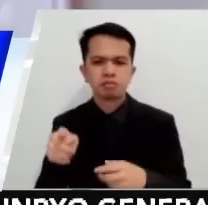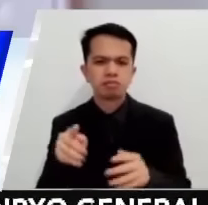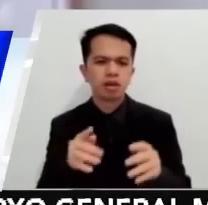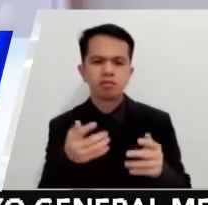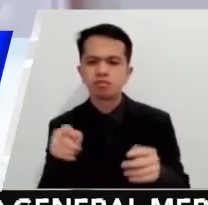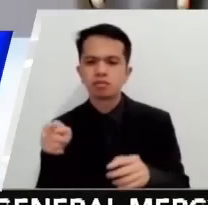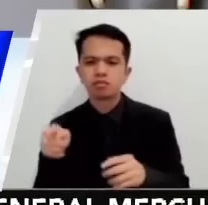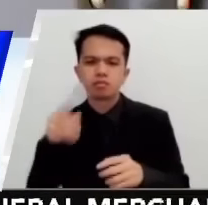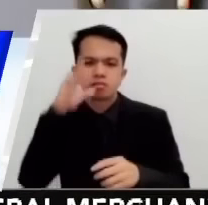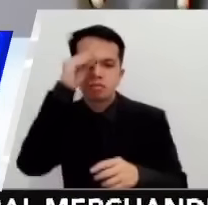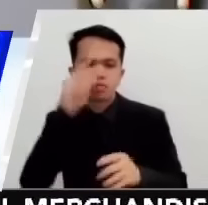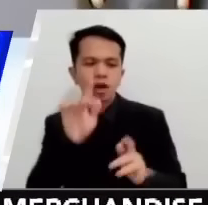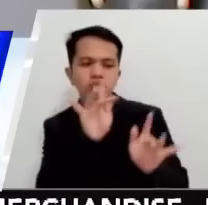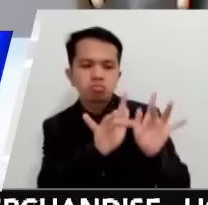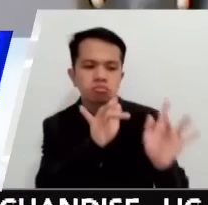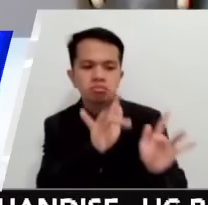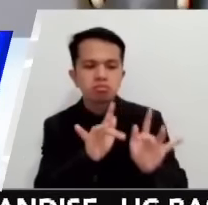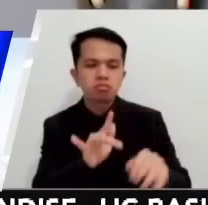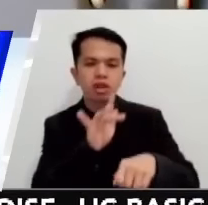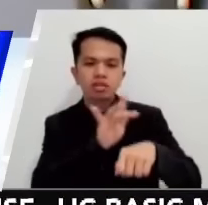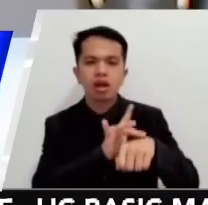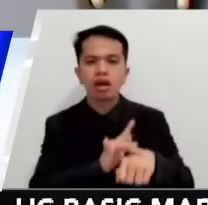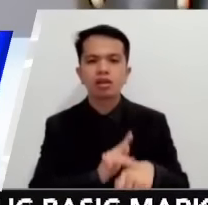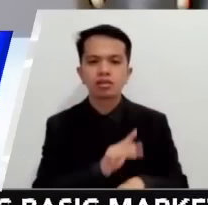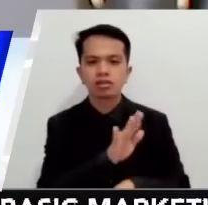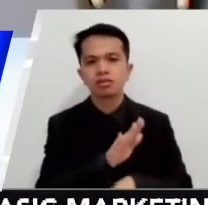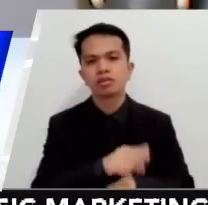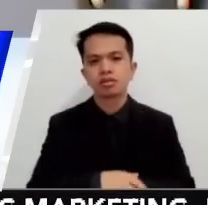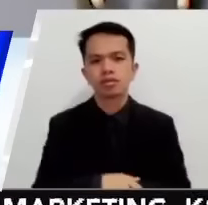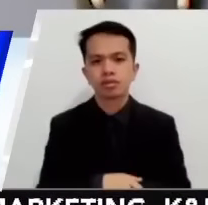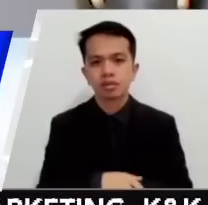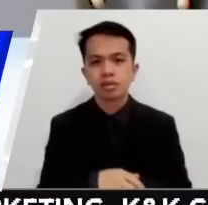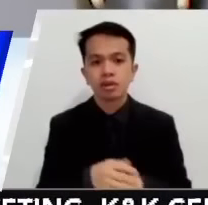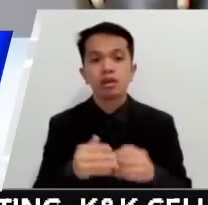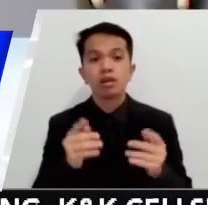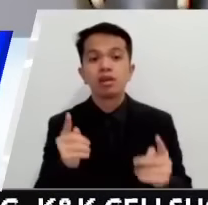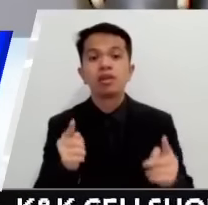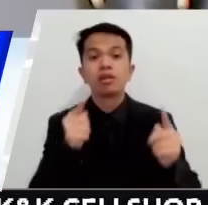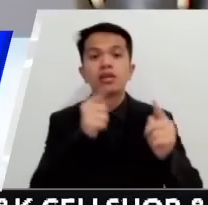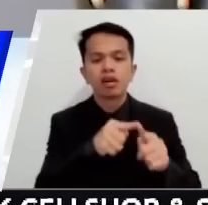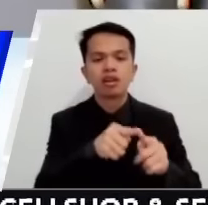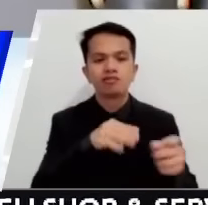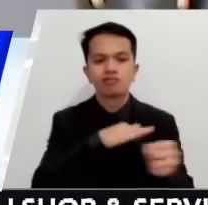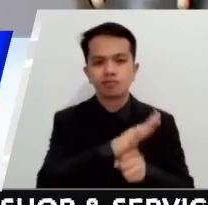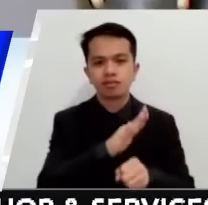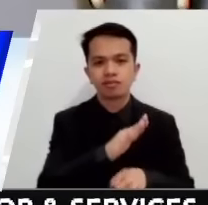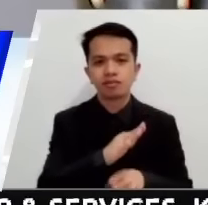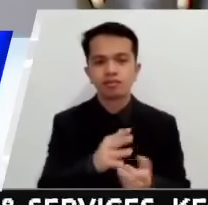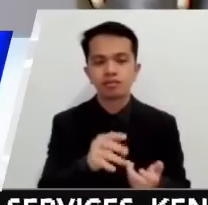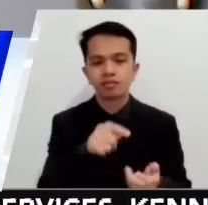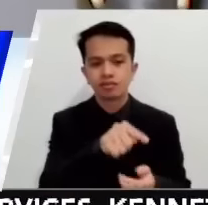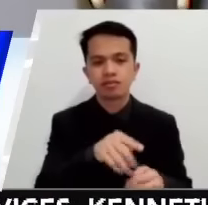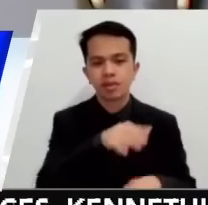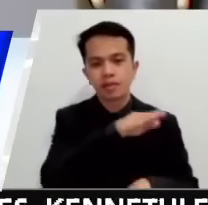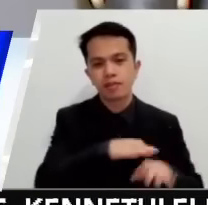itong suspect natin. Until to the point na naghahasa niya yung dalawang bata, magkakaibang araw po yun.